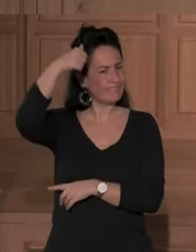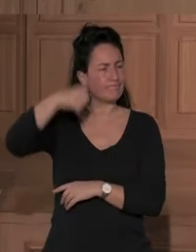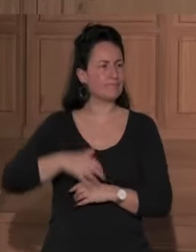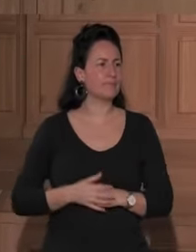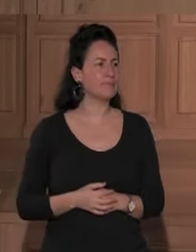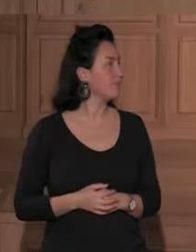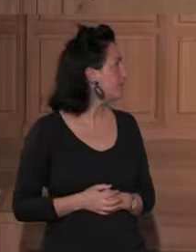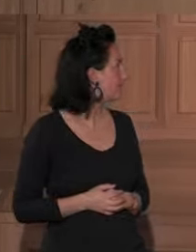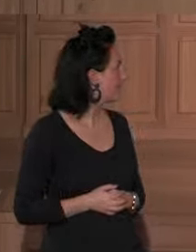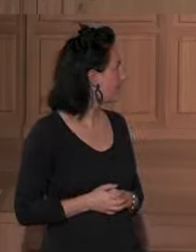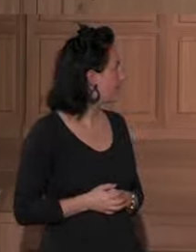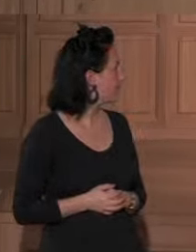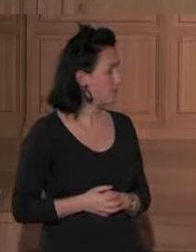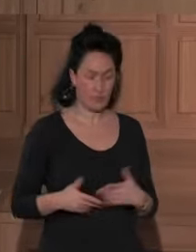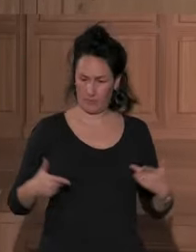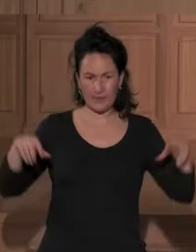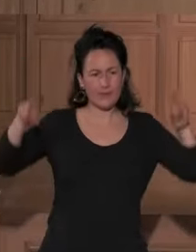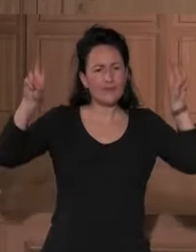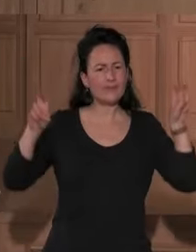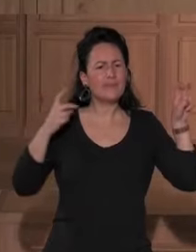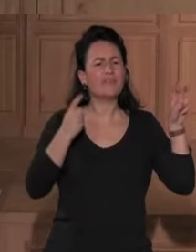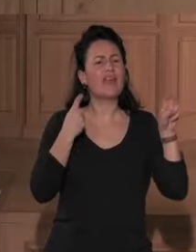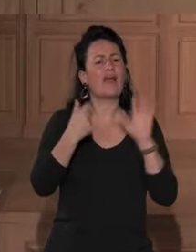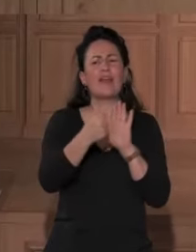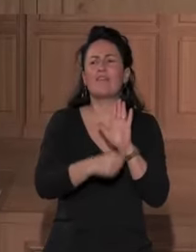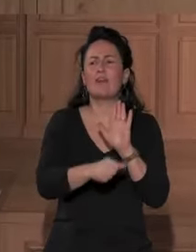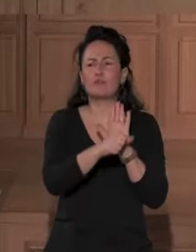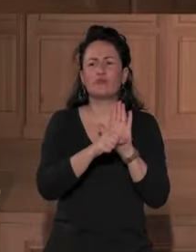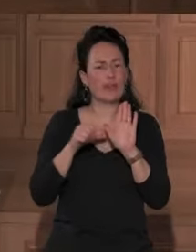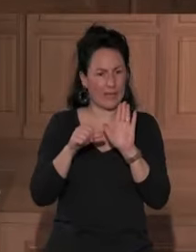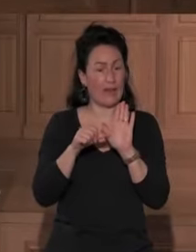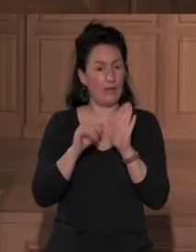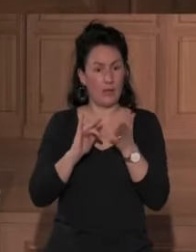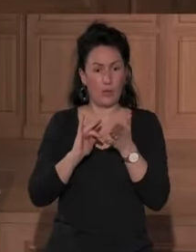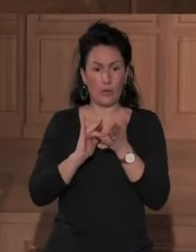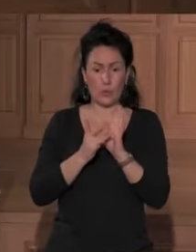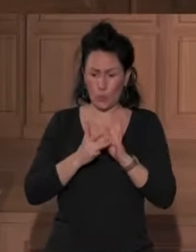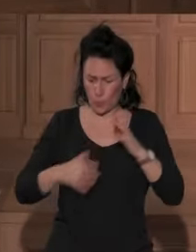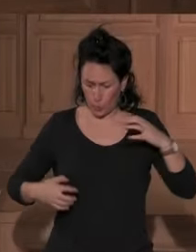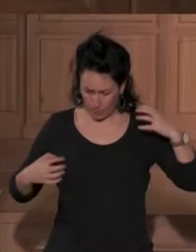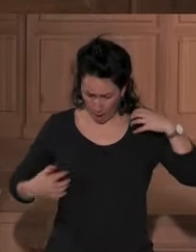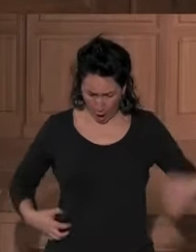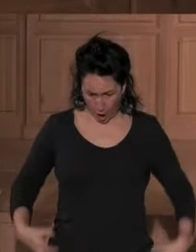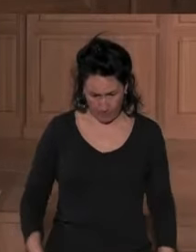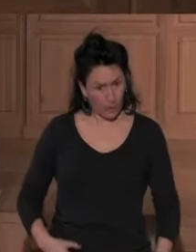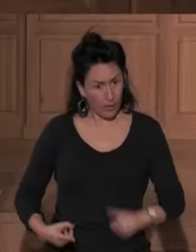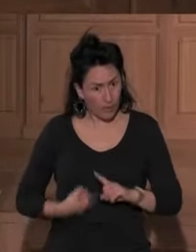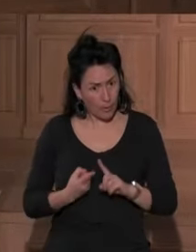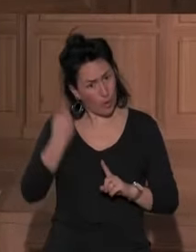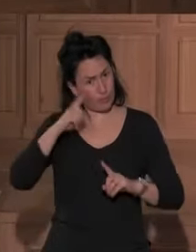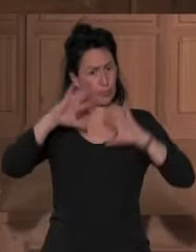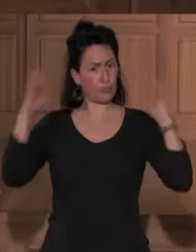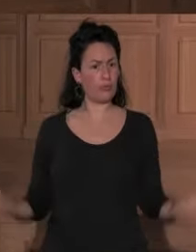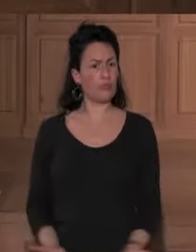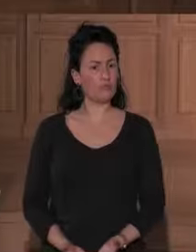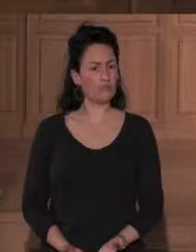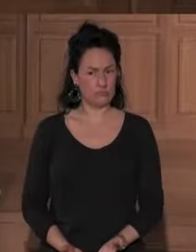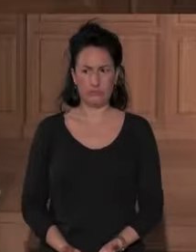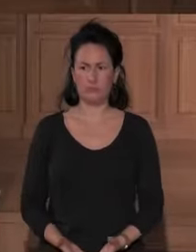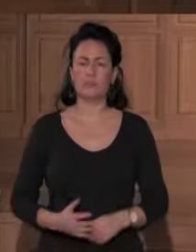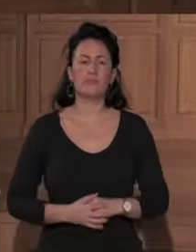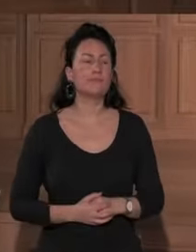tirée de l'Évangile, mais tous les membres du corps sont nécessaires au corps. Et aucun peut dire, j'ai pas besoin de toi. Et je pense que quand on est dans cette dynamique-là, voilà. Et qu'on le pense pas